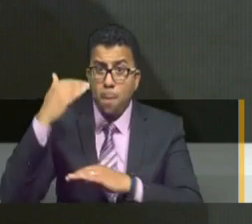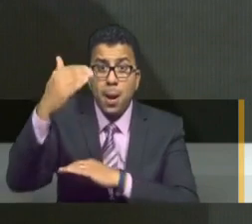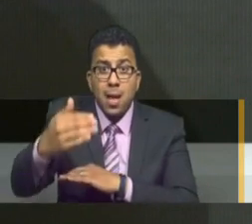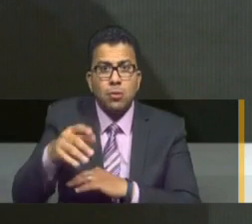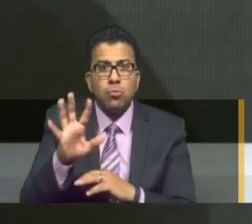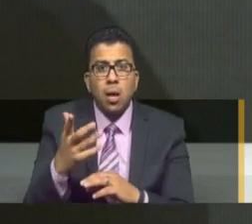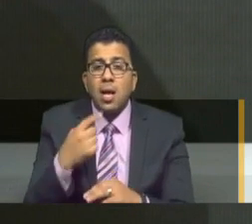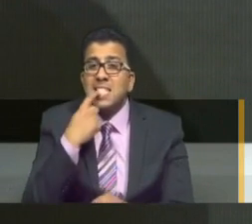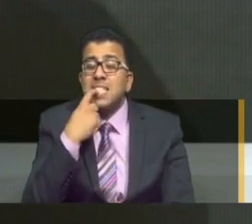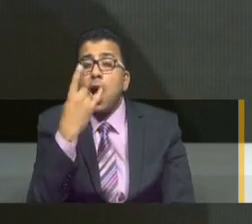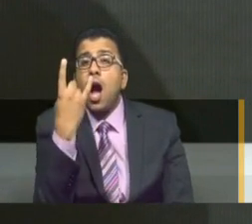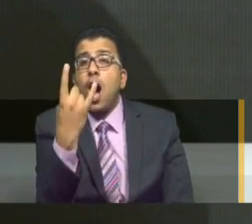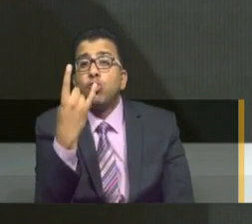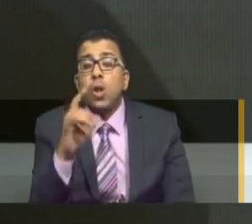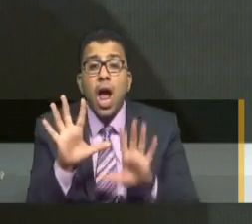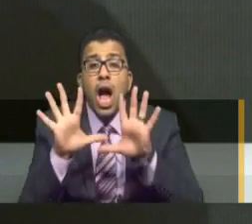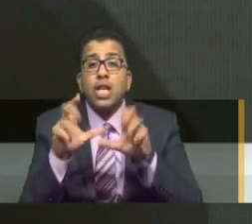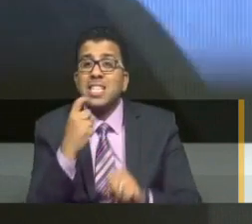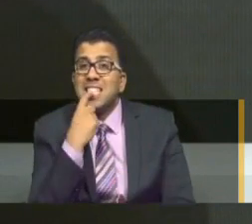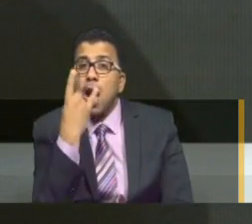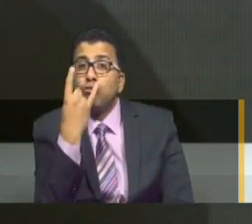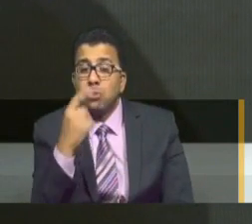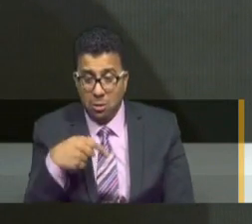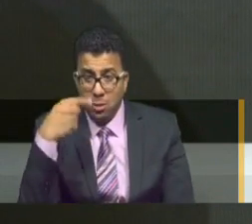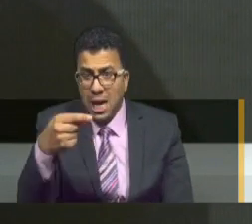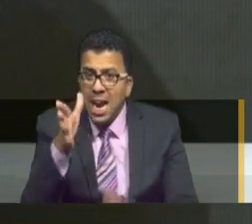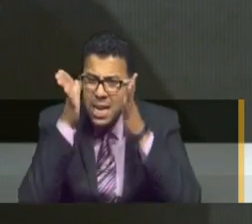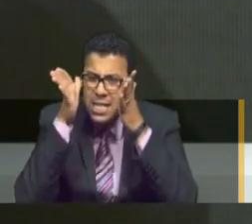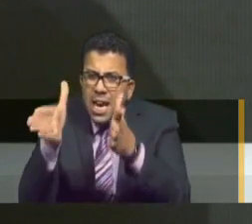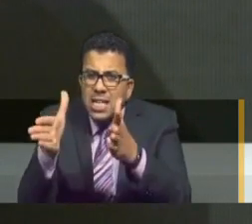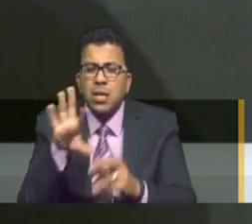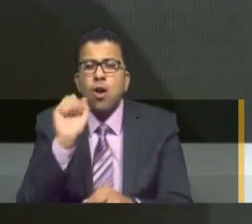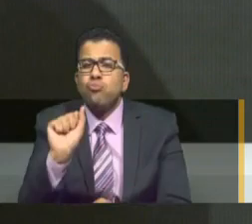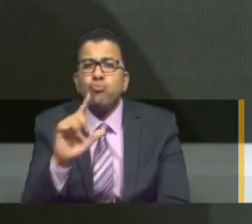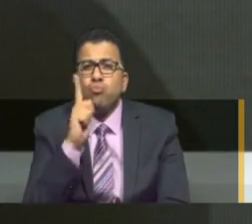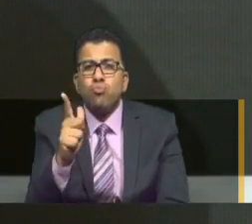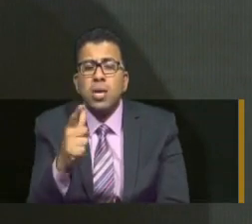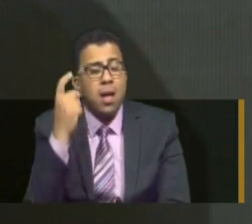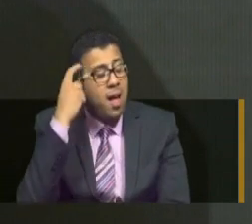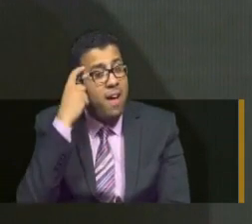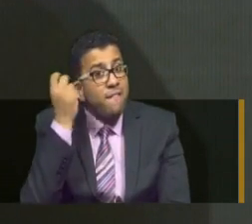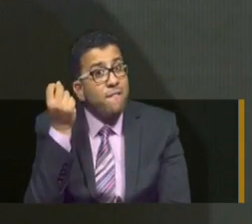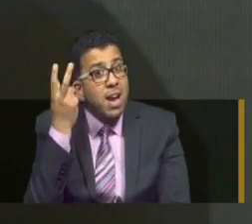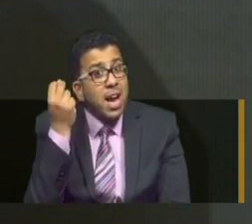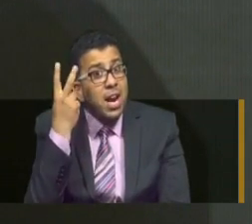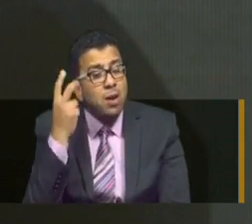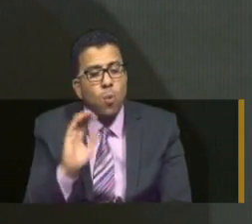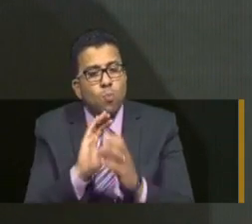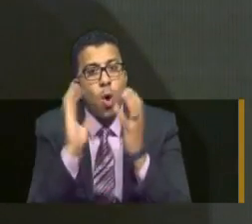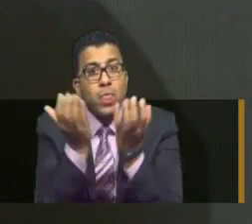على 10 أعوام قادمة بتركز في أساسها وفي محاورها الرئيسية على الفكر